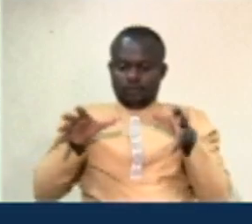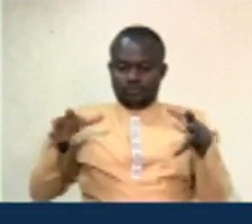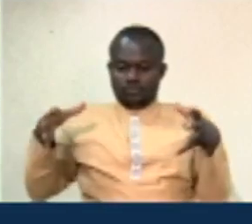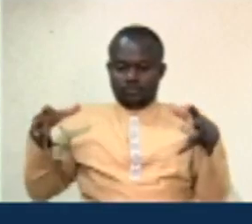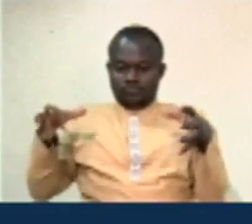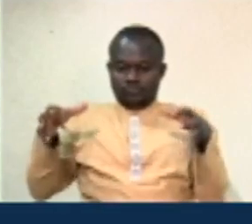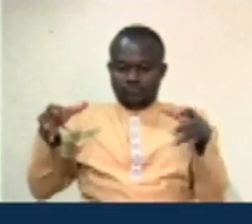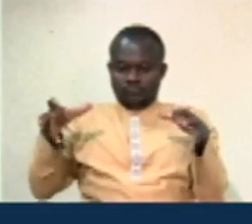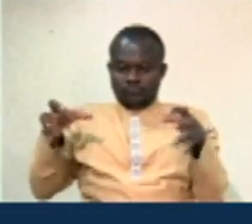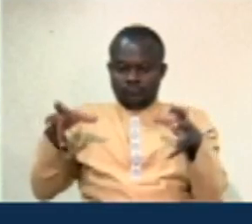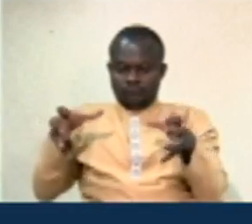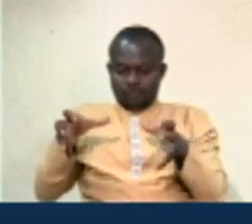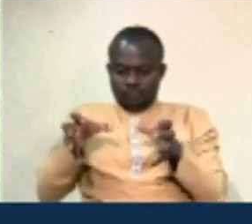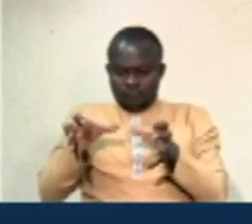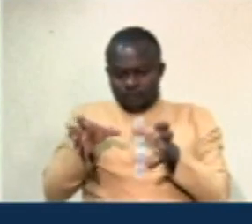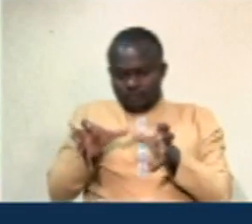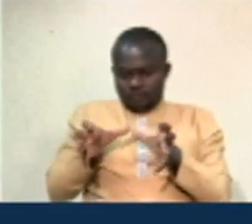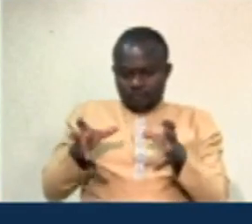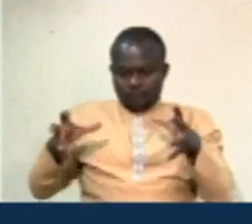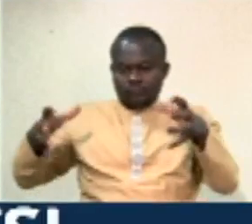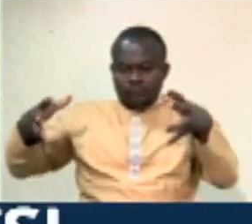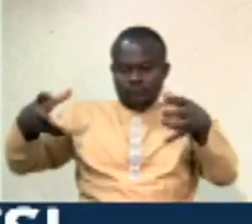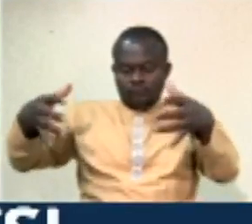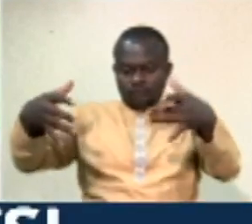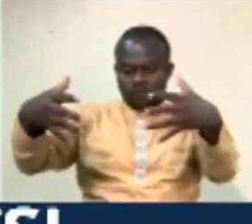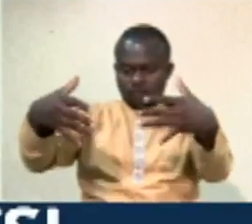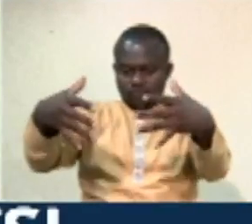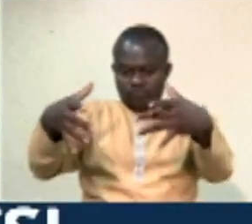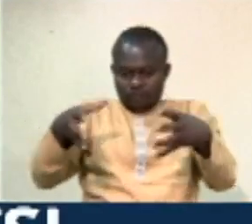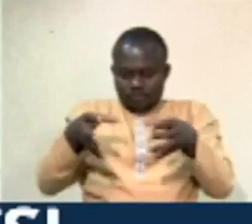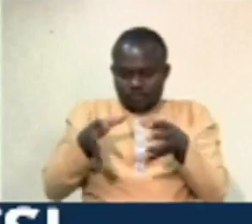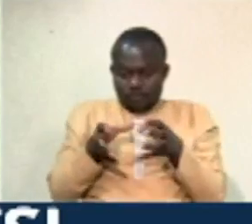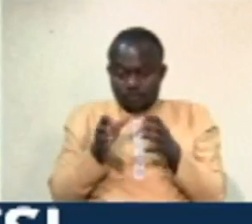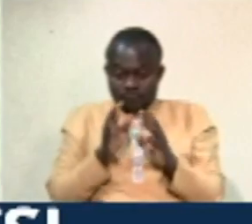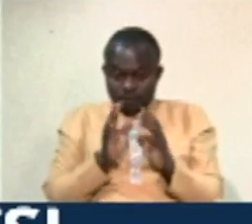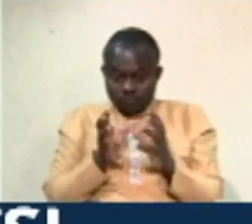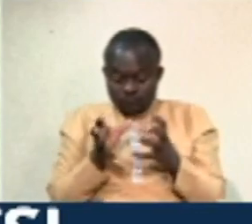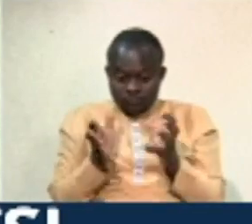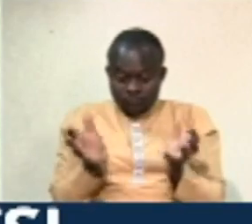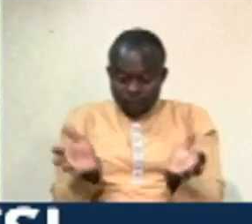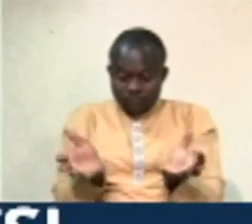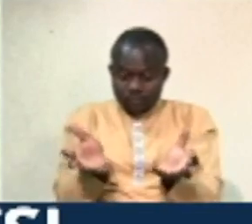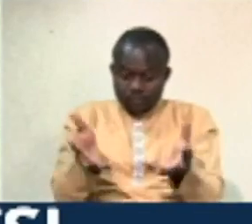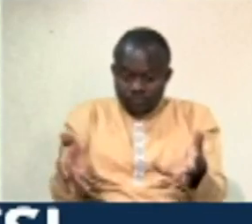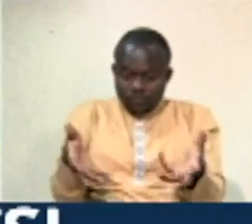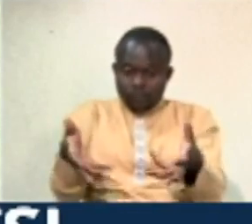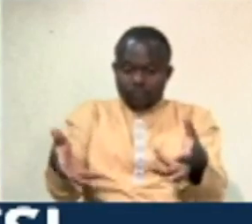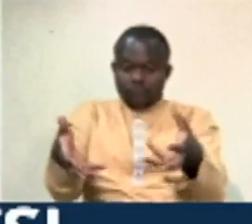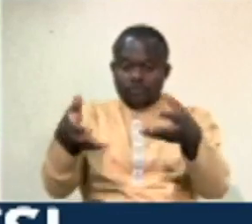Saint Andre n'ababikira kugeza kivugira binjiye gutya, ari ukwinjira mu gihuru bahumbahumba kugeza ubwo